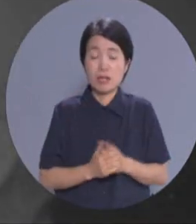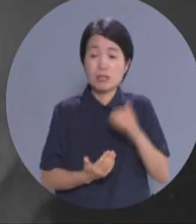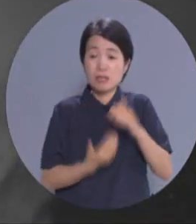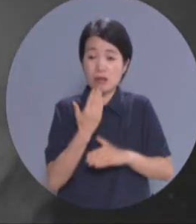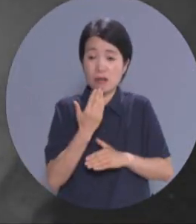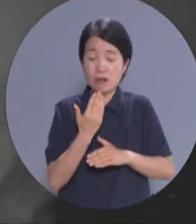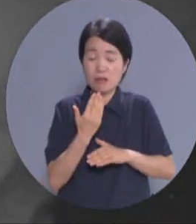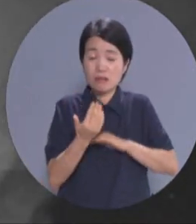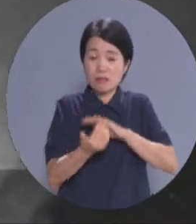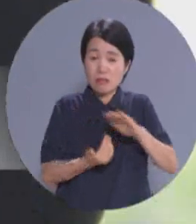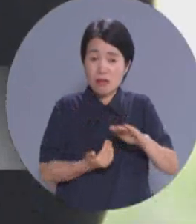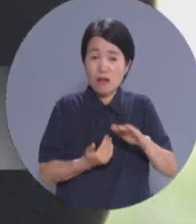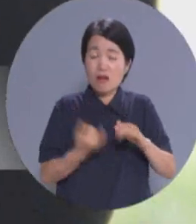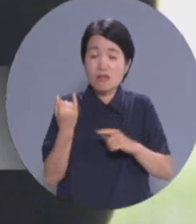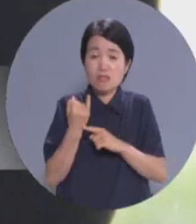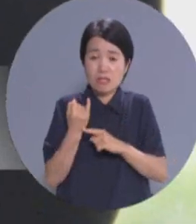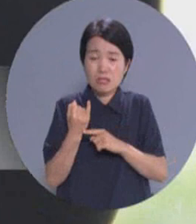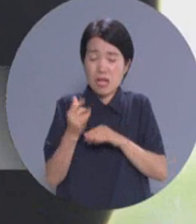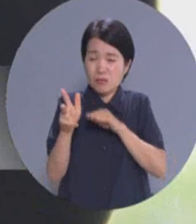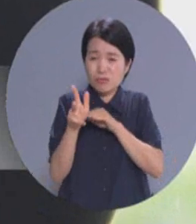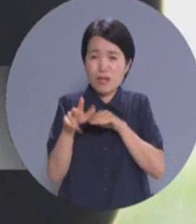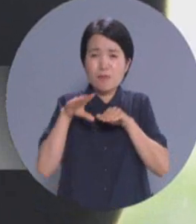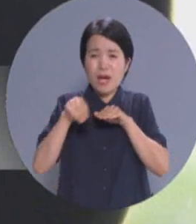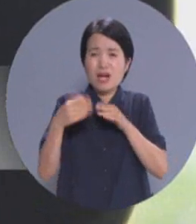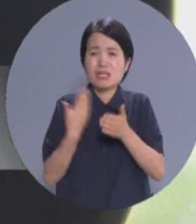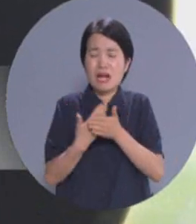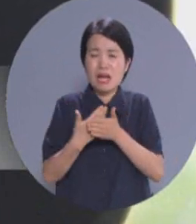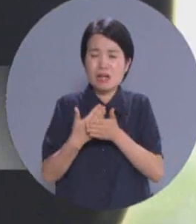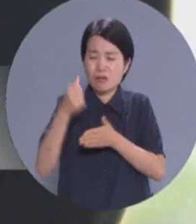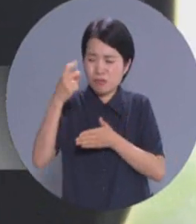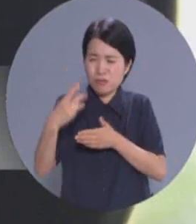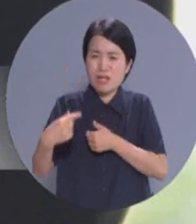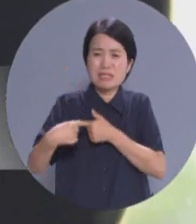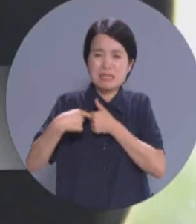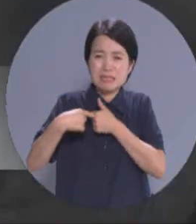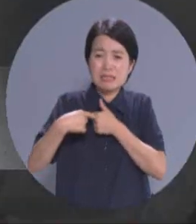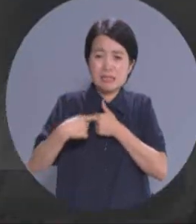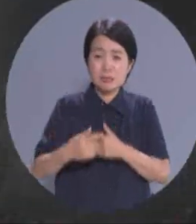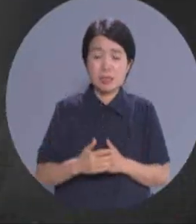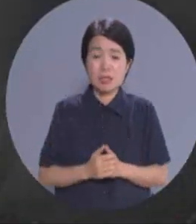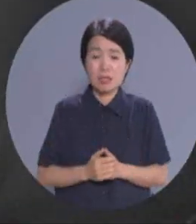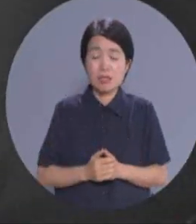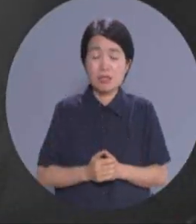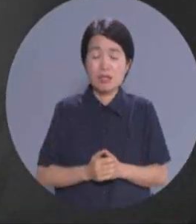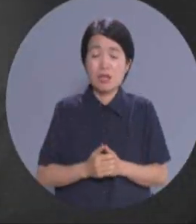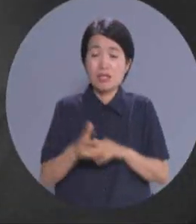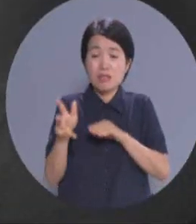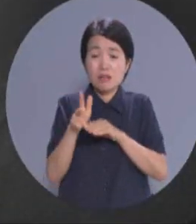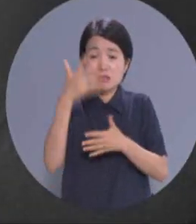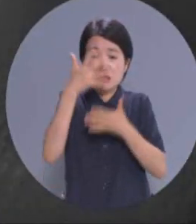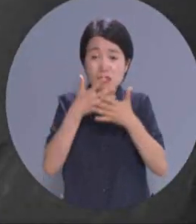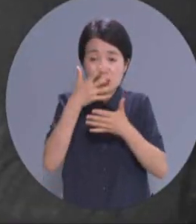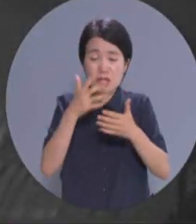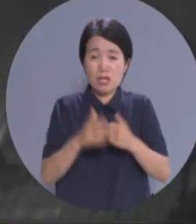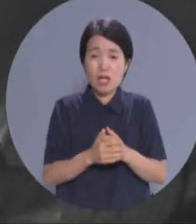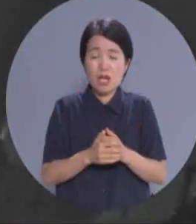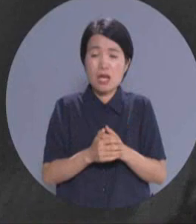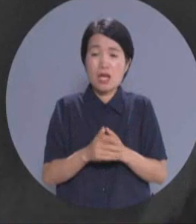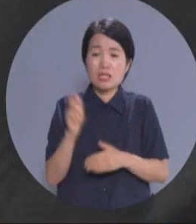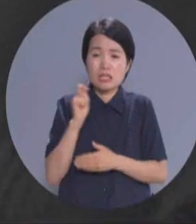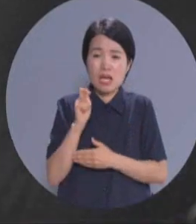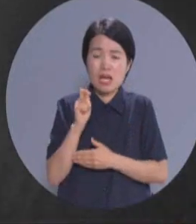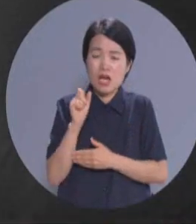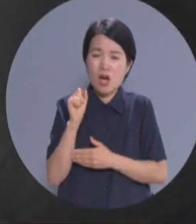사건 발생 직전 여성은 블랙박스를 꺼달라고 재차 요구했습니다. 당시 영상을 보면 기사는 여성의